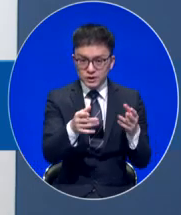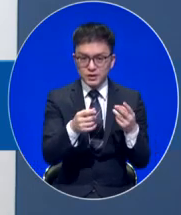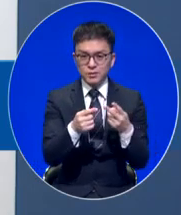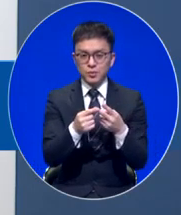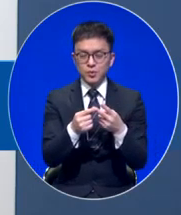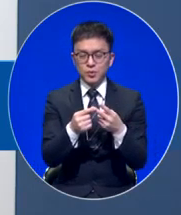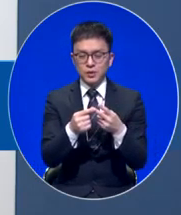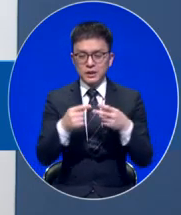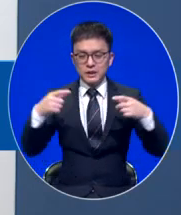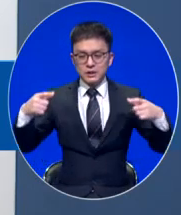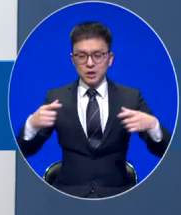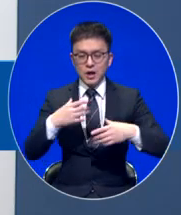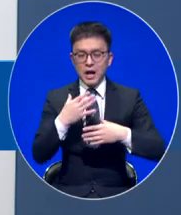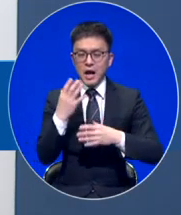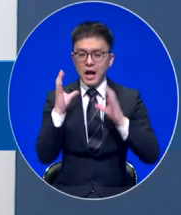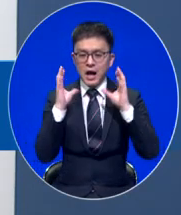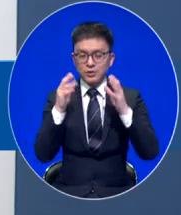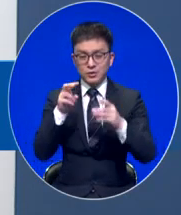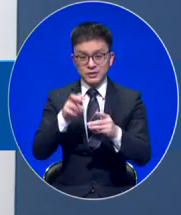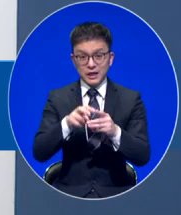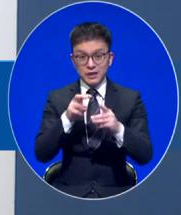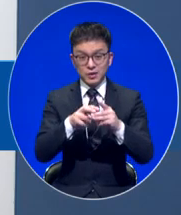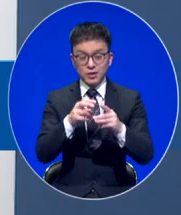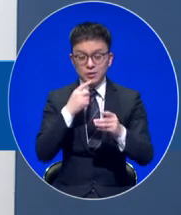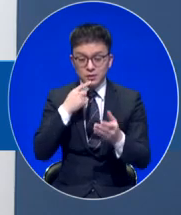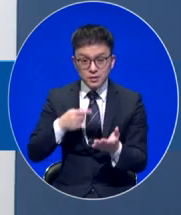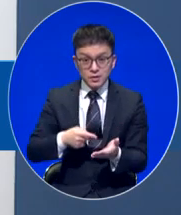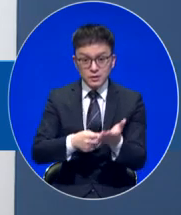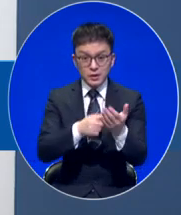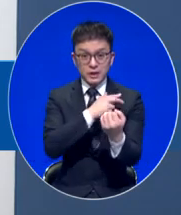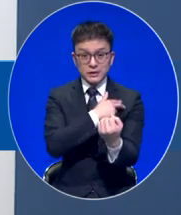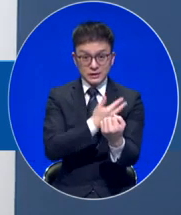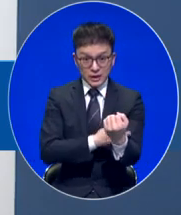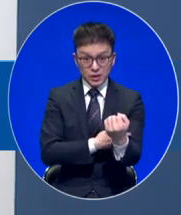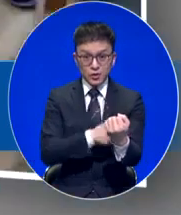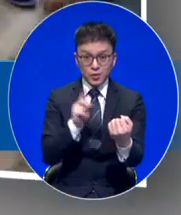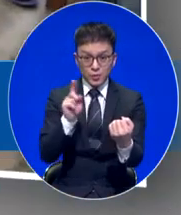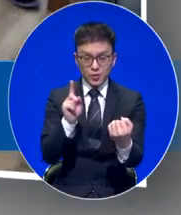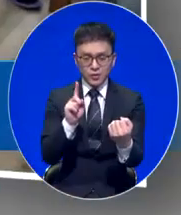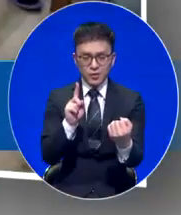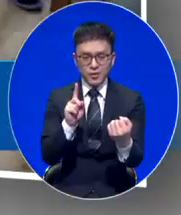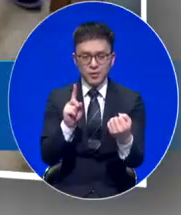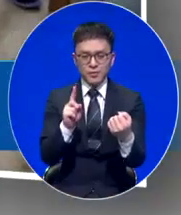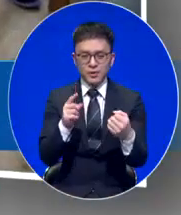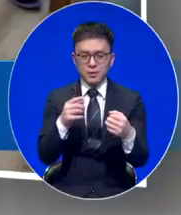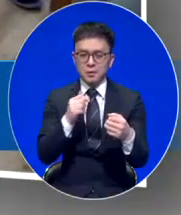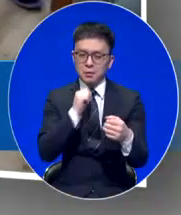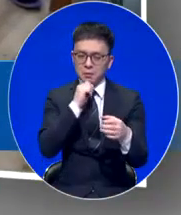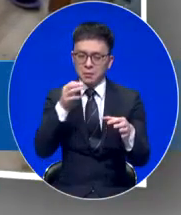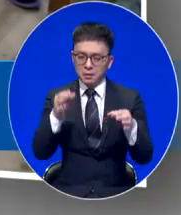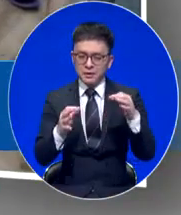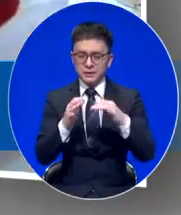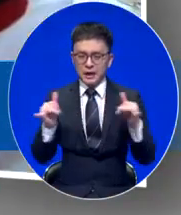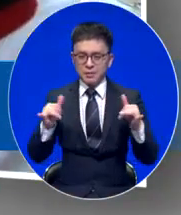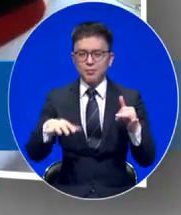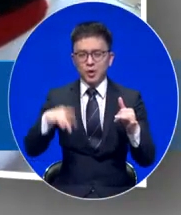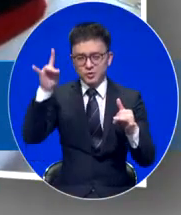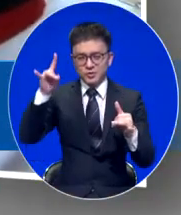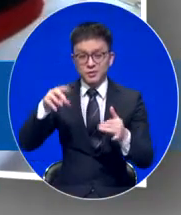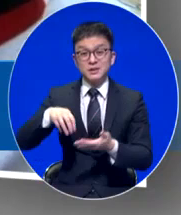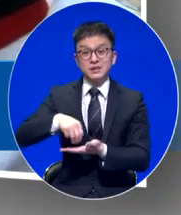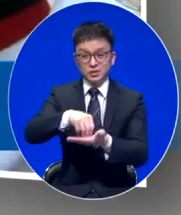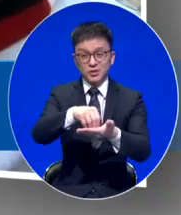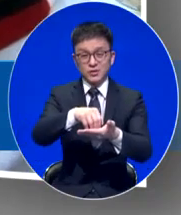아이디나 가정의 경제적 상황을 보긴 하는데 저희가 만들려고 하는 다음 게 될 법 은 이러한 경제적 상황에 대한 고려 없이